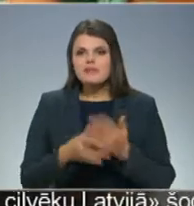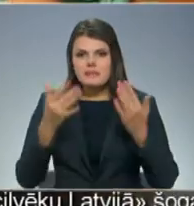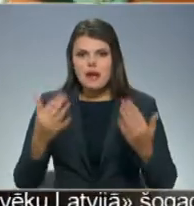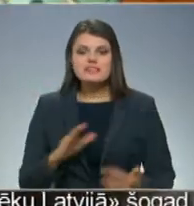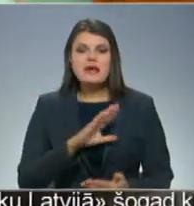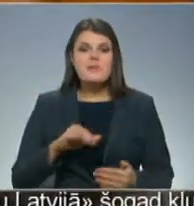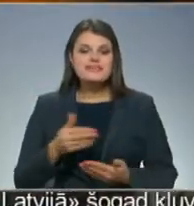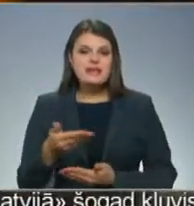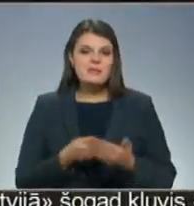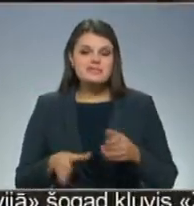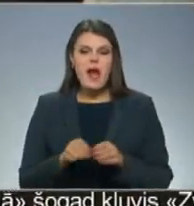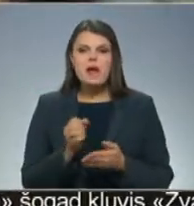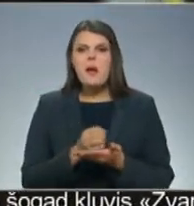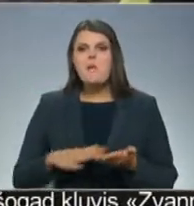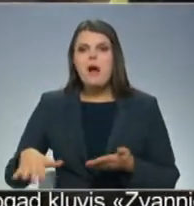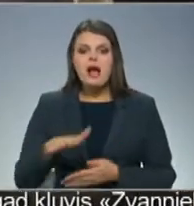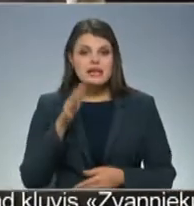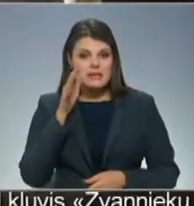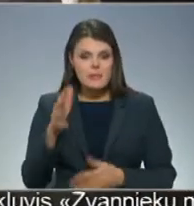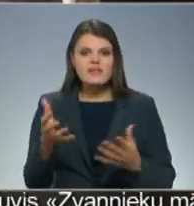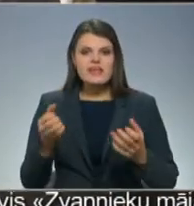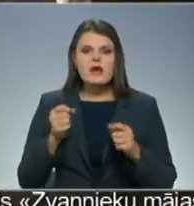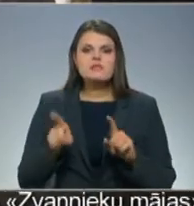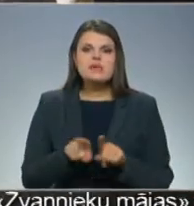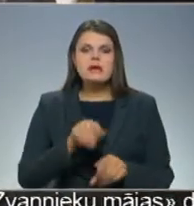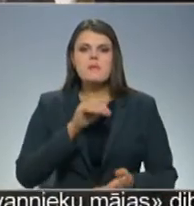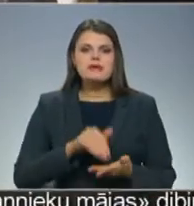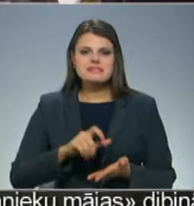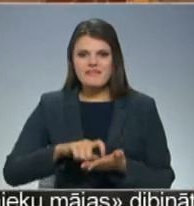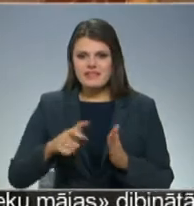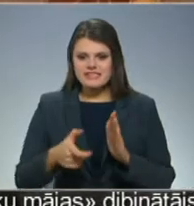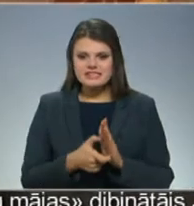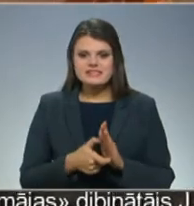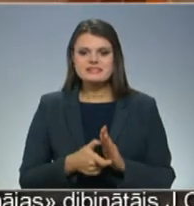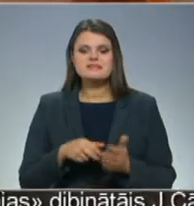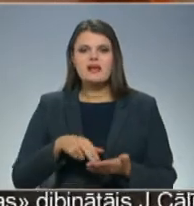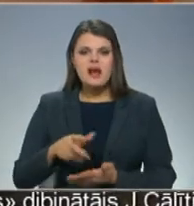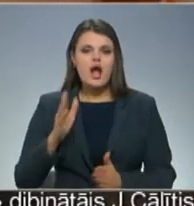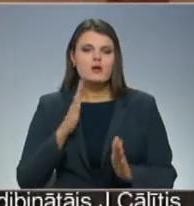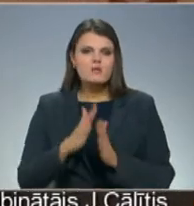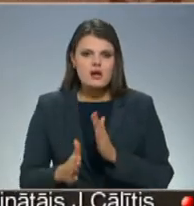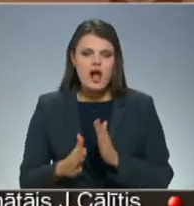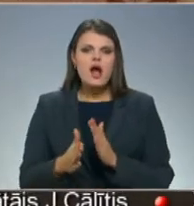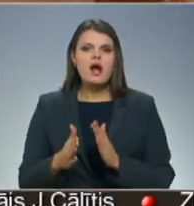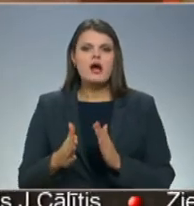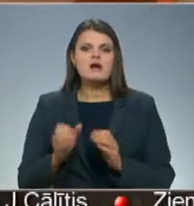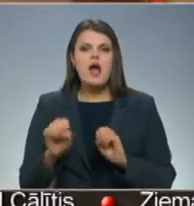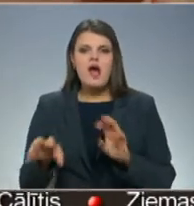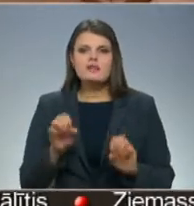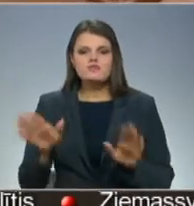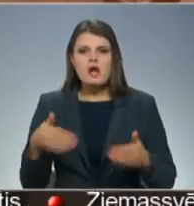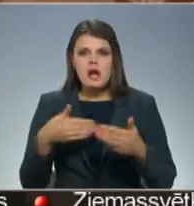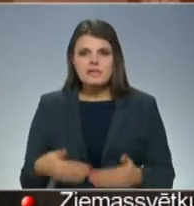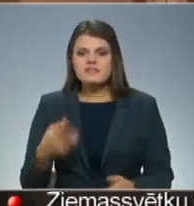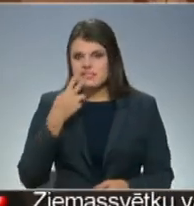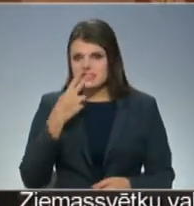pēc tam, sadarbojoties ar pagasta pārvaldi, iegūtas arī pastāvīgas telpas. Gāju garam atkritumu tvērtni